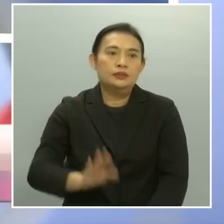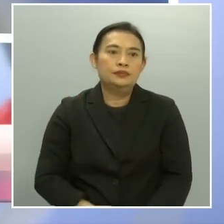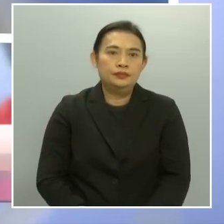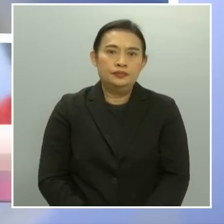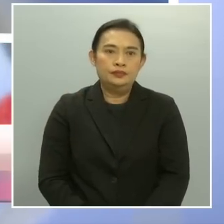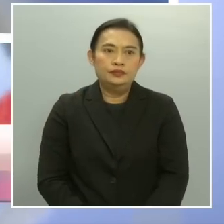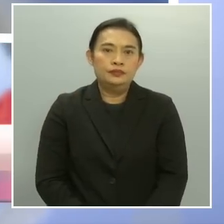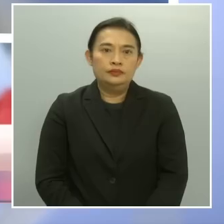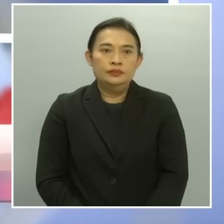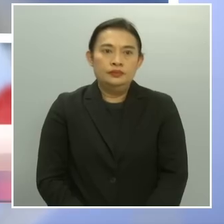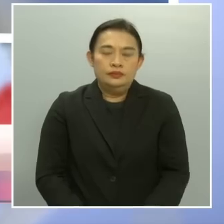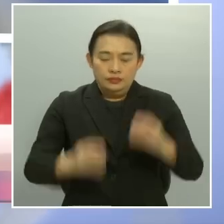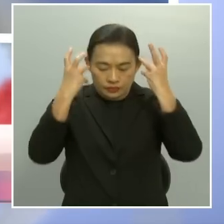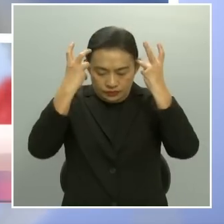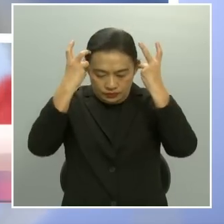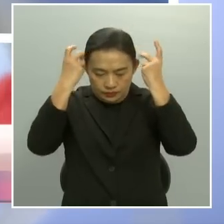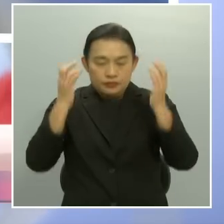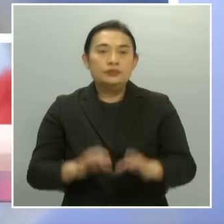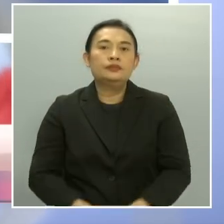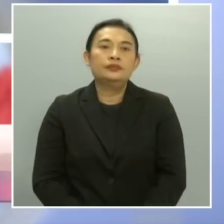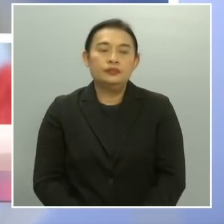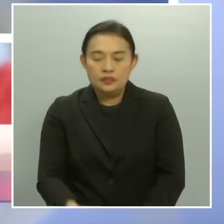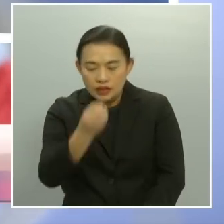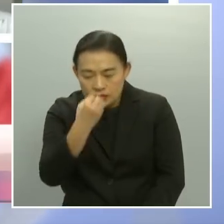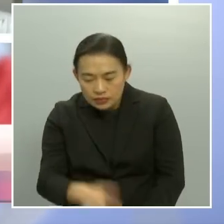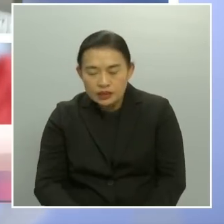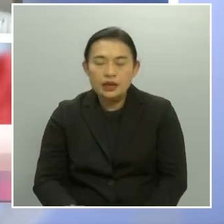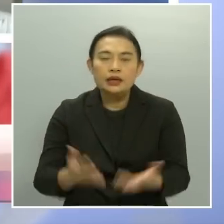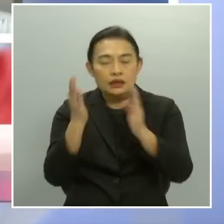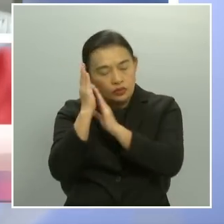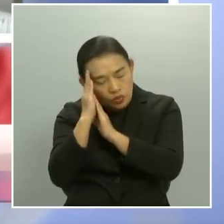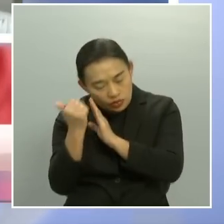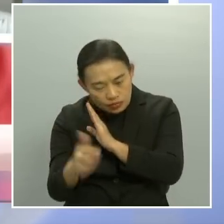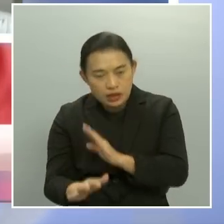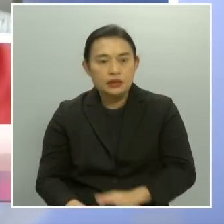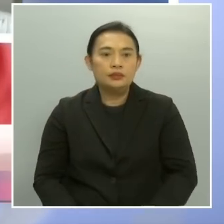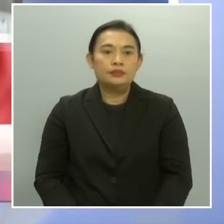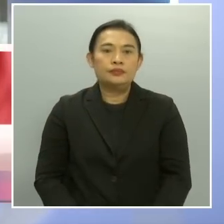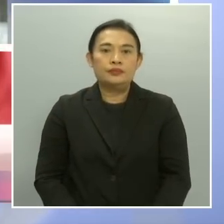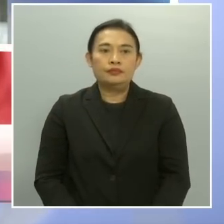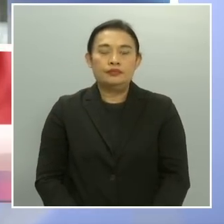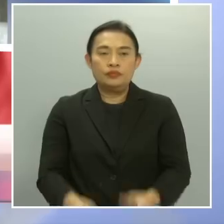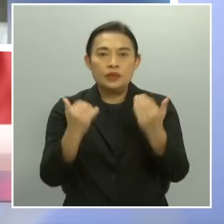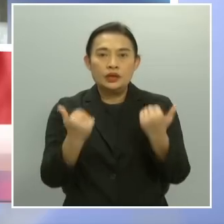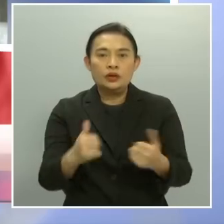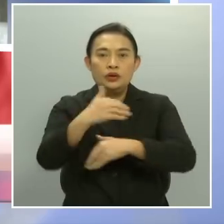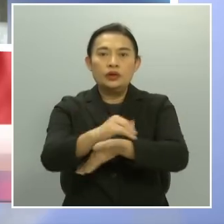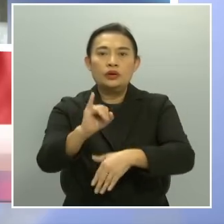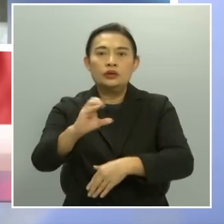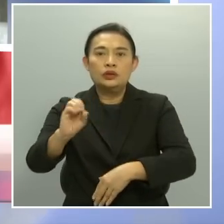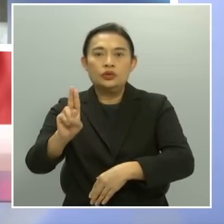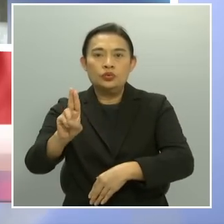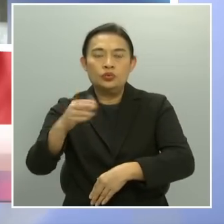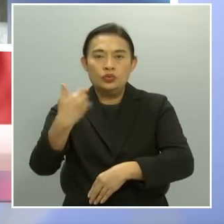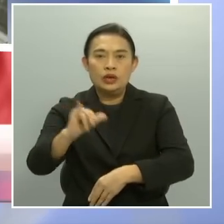ลยมันเครียดอะค่ะเครียดจนกินไม่ได้นอนไม่ได้อะไรอย่างเงี้ยค่ะ ครับแล้วตอนนี้น้องออกจาก ICU แล้วนะครับ